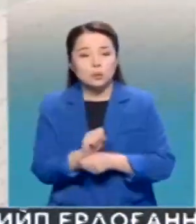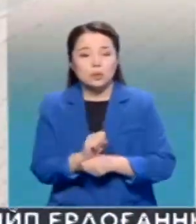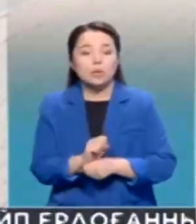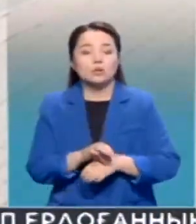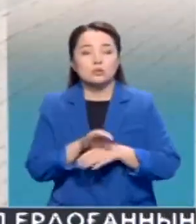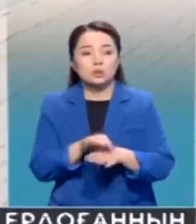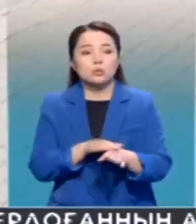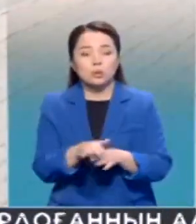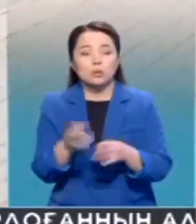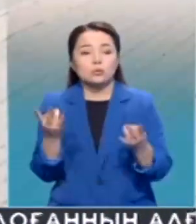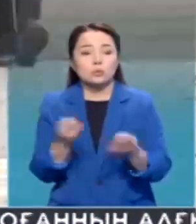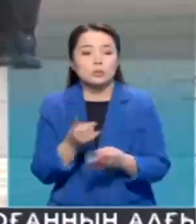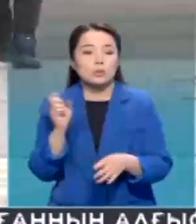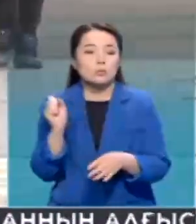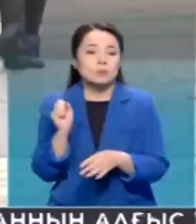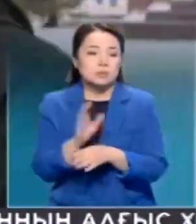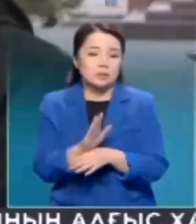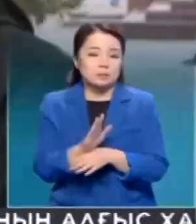жүргізу тапсырылды.